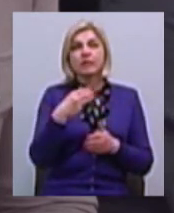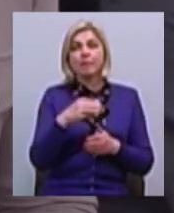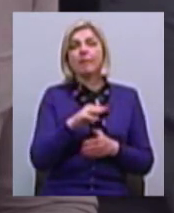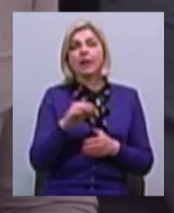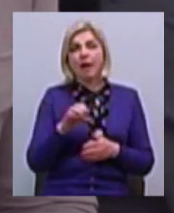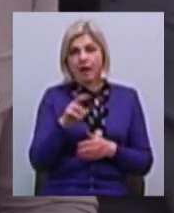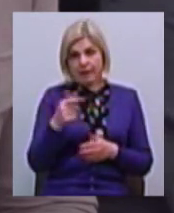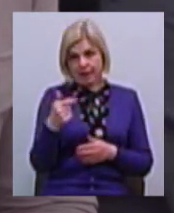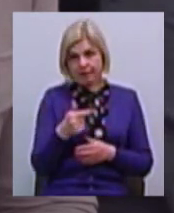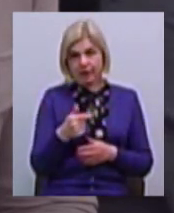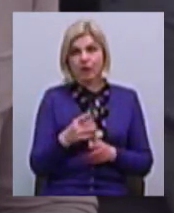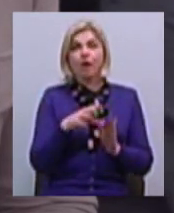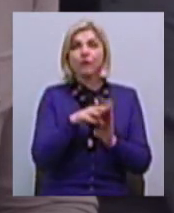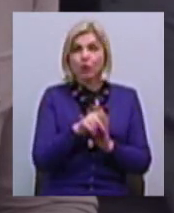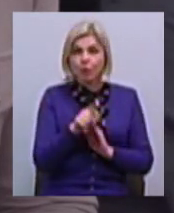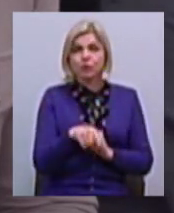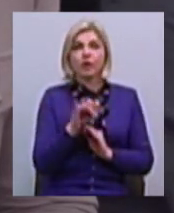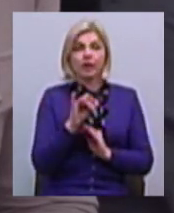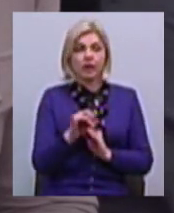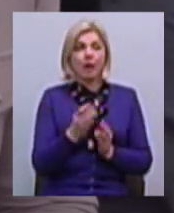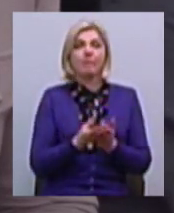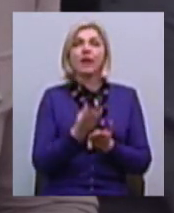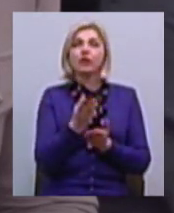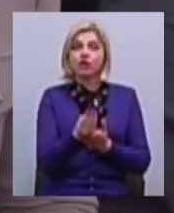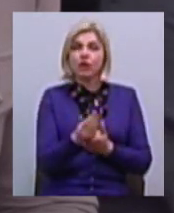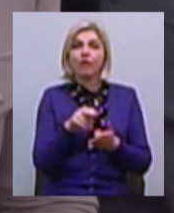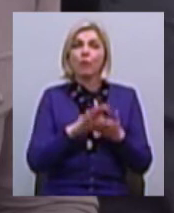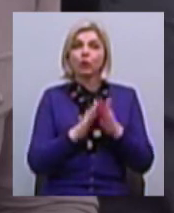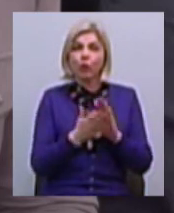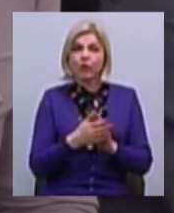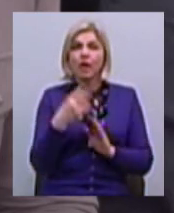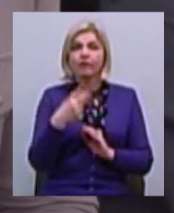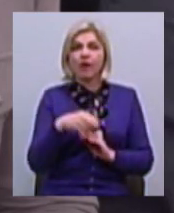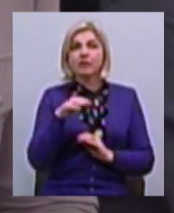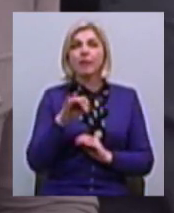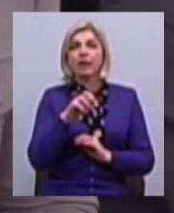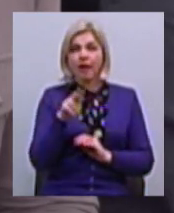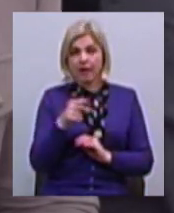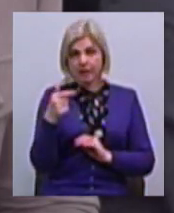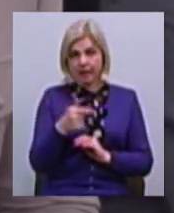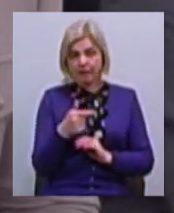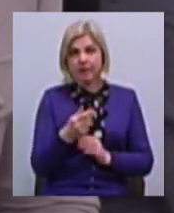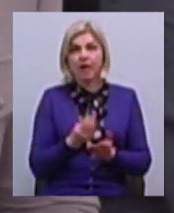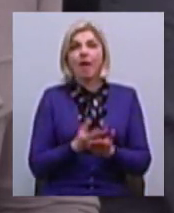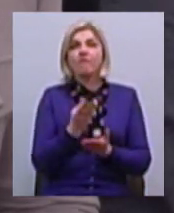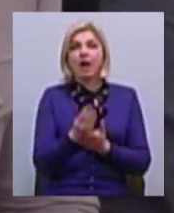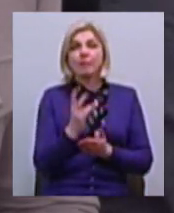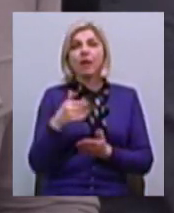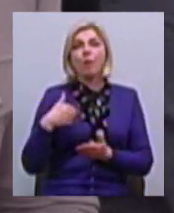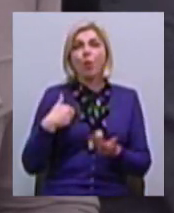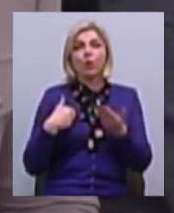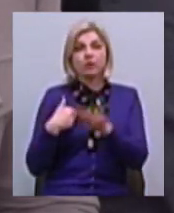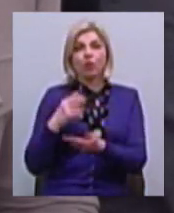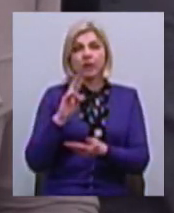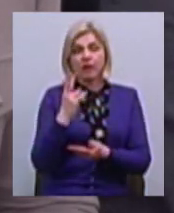гривень. У тому числі від концесійних платежів майже 20 мільярдів гривень. Виплата на користь Миколаєва